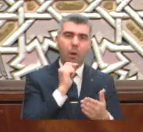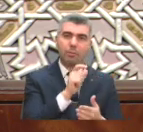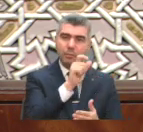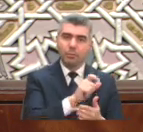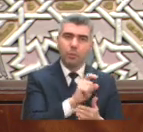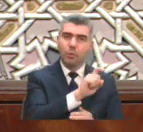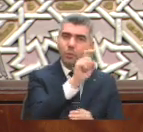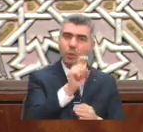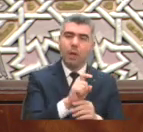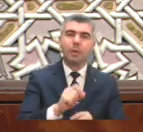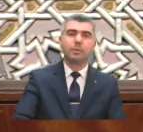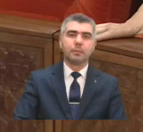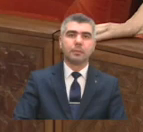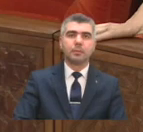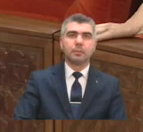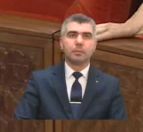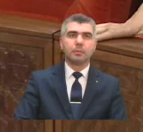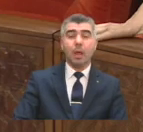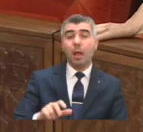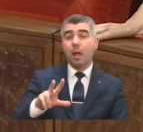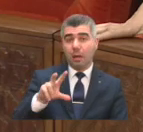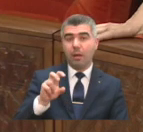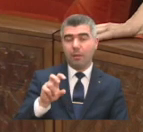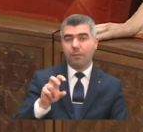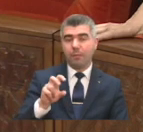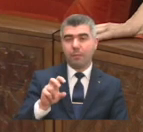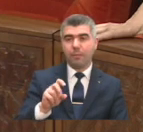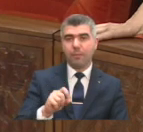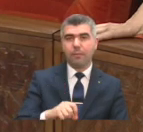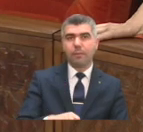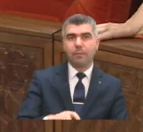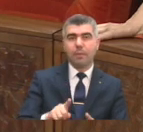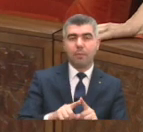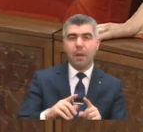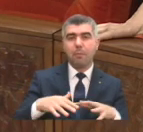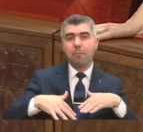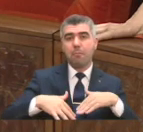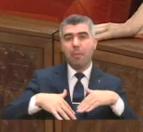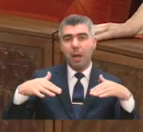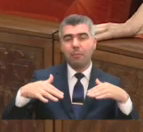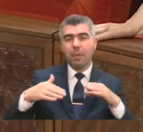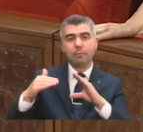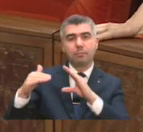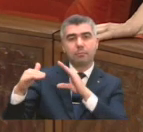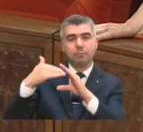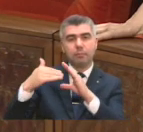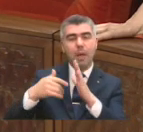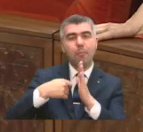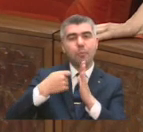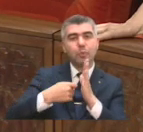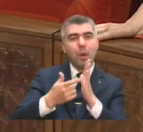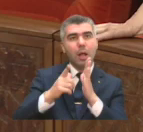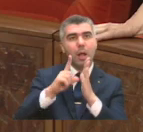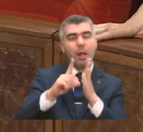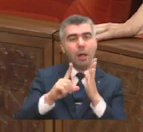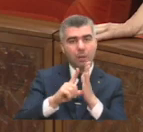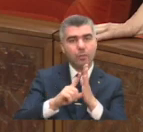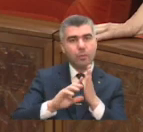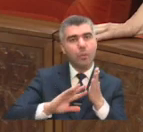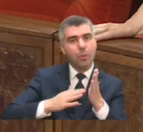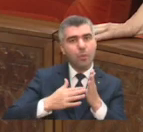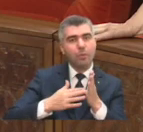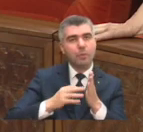هذا انتم عارفين في الحقيقة ان البرلمان توصل مشاريع قوانين كما جا في